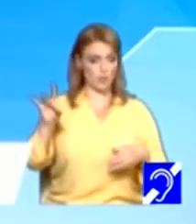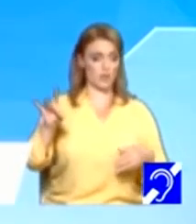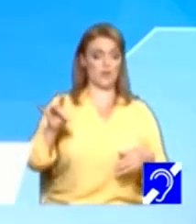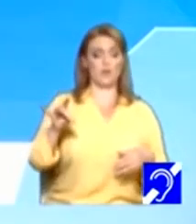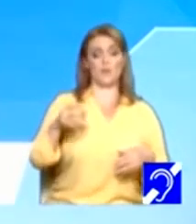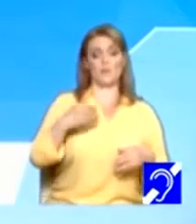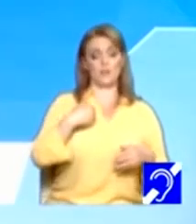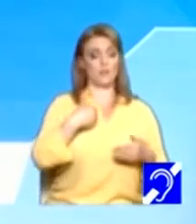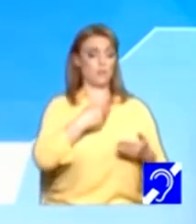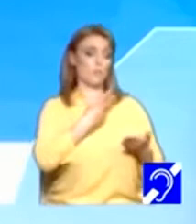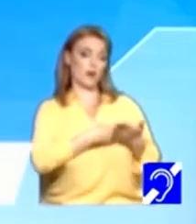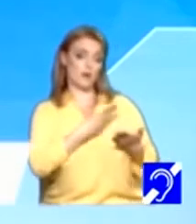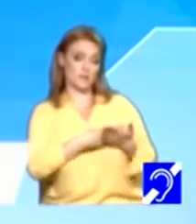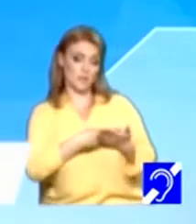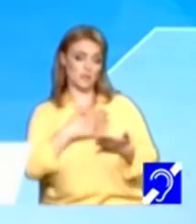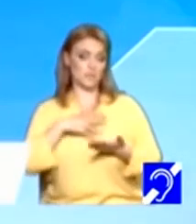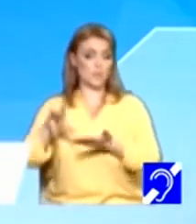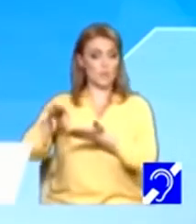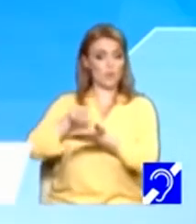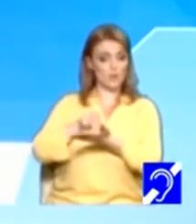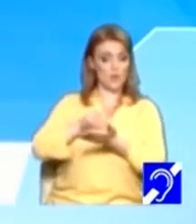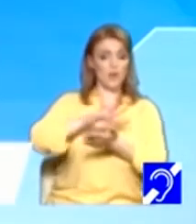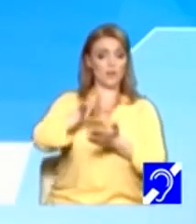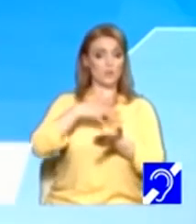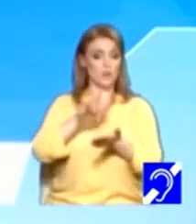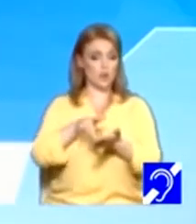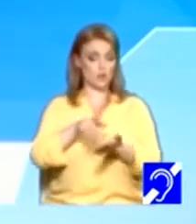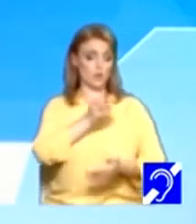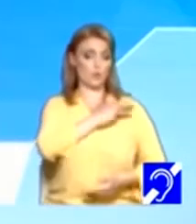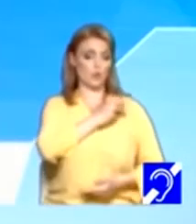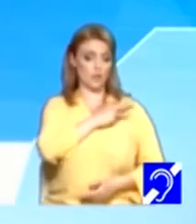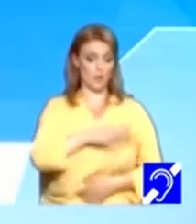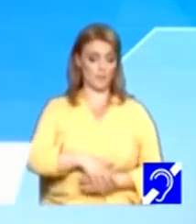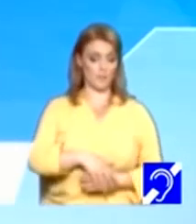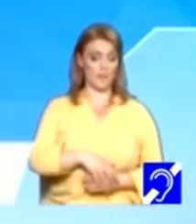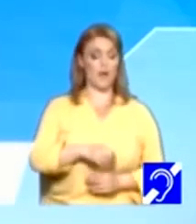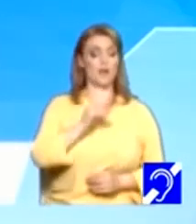cu un model de dezvoltare concret, unde și-a luat toată puterea în mâinile sale și